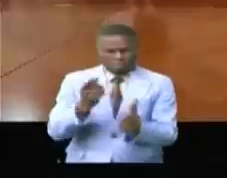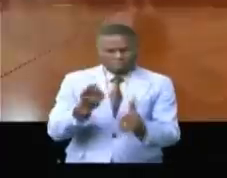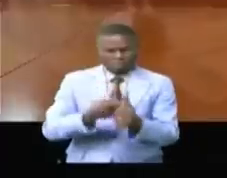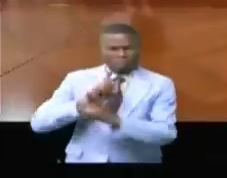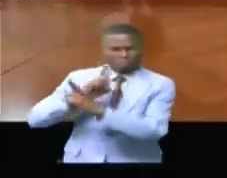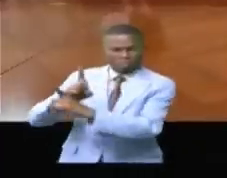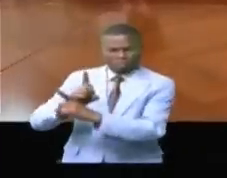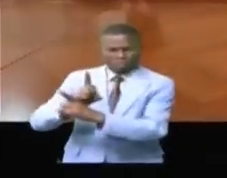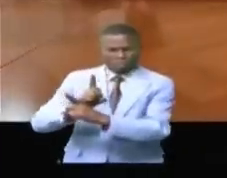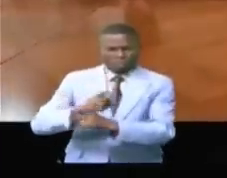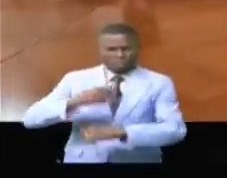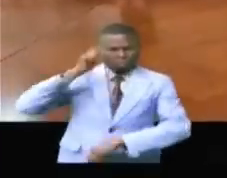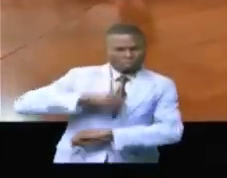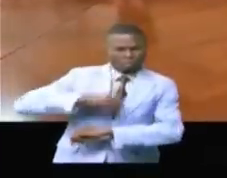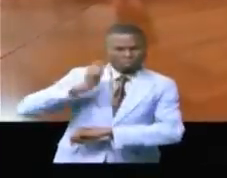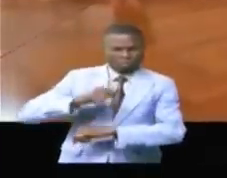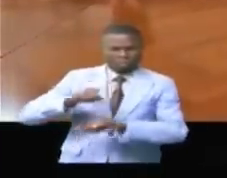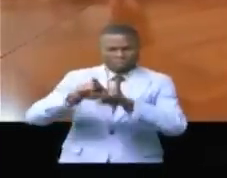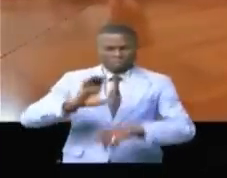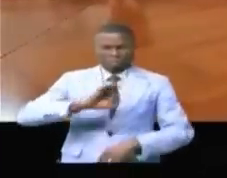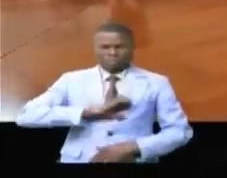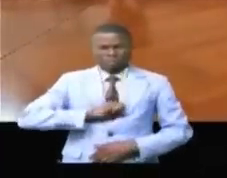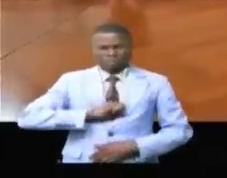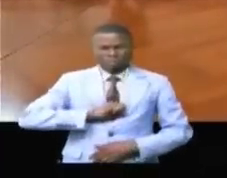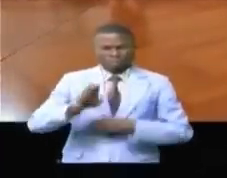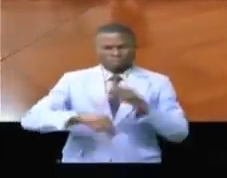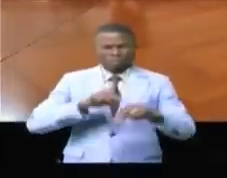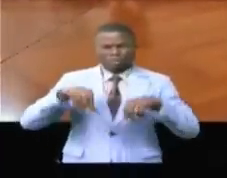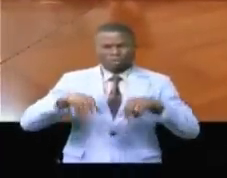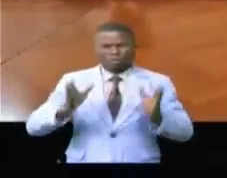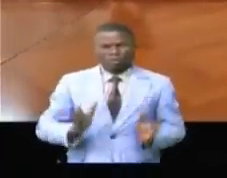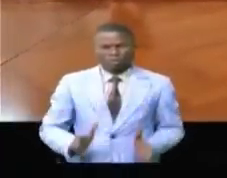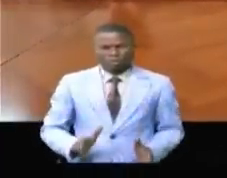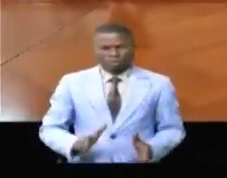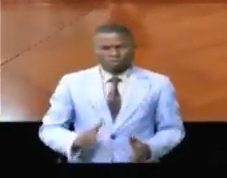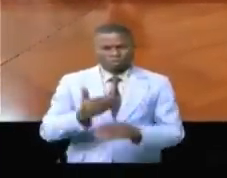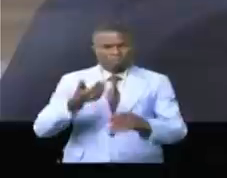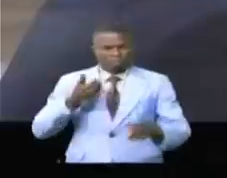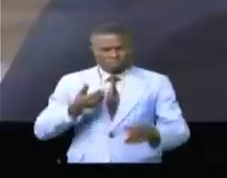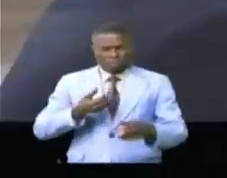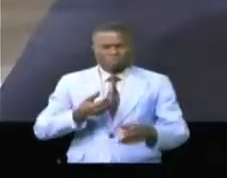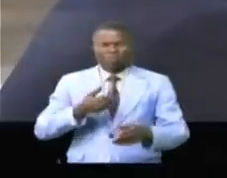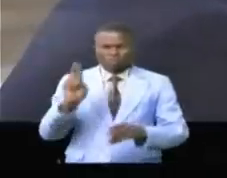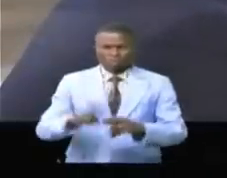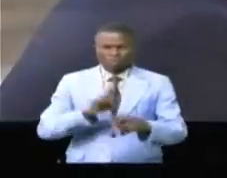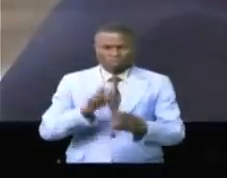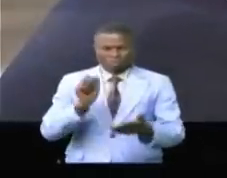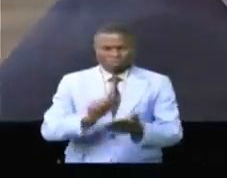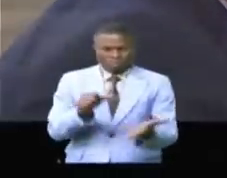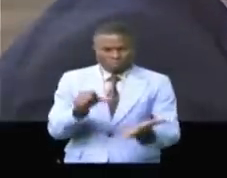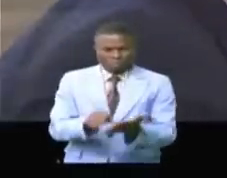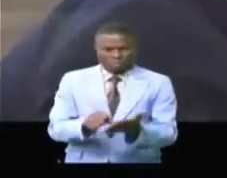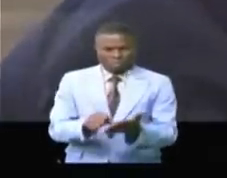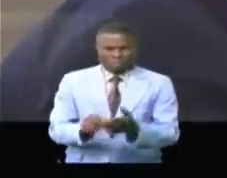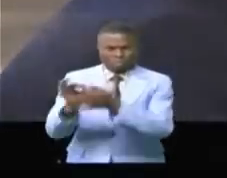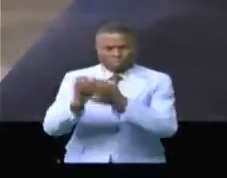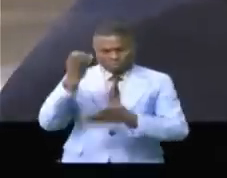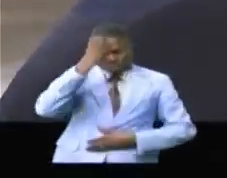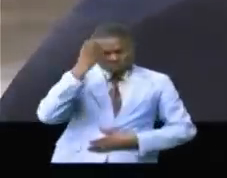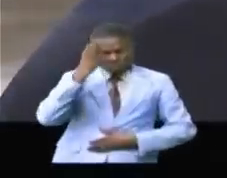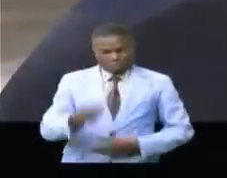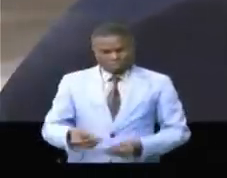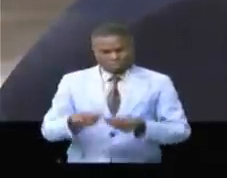défense, la justice et la police nationale congolaise. Avant son exécution, une lettre de l'Union européenne